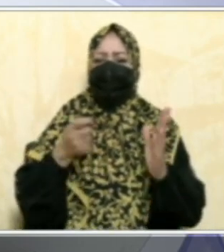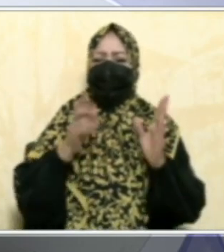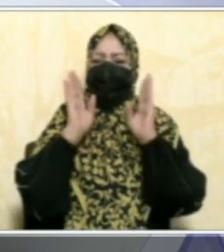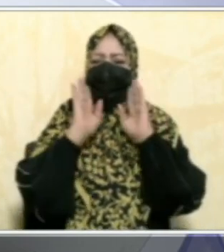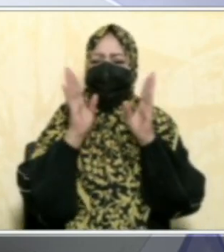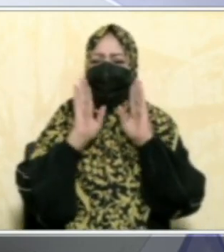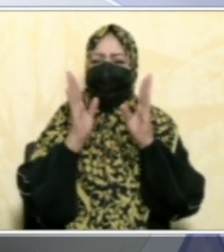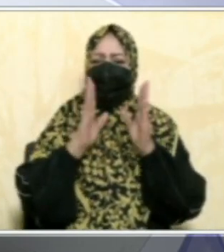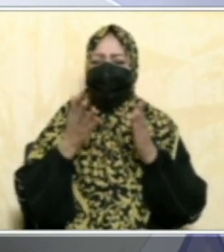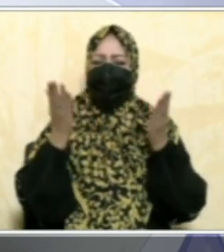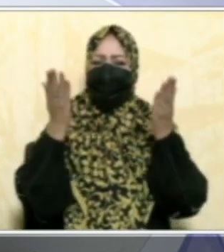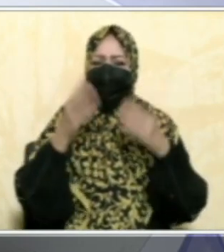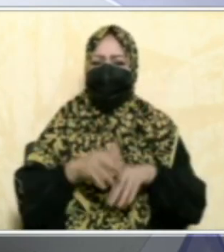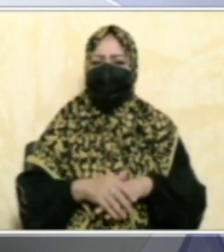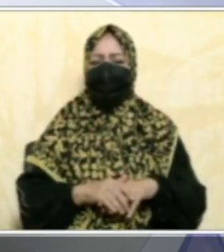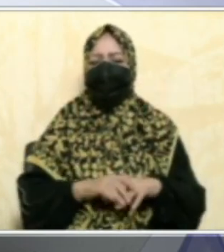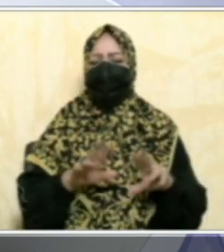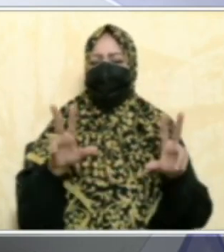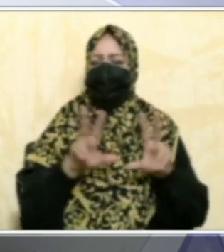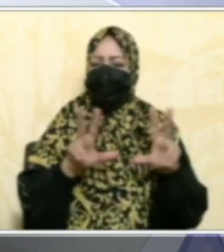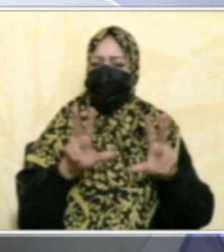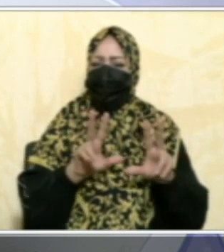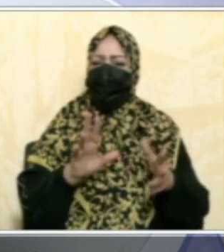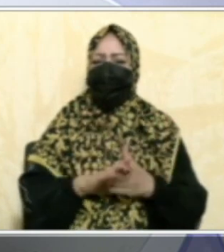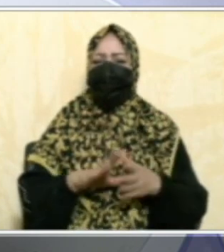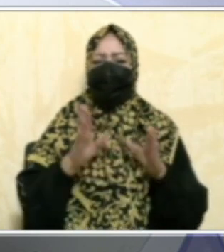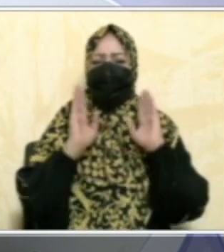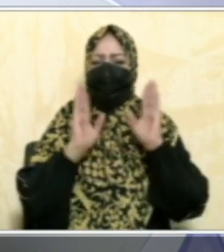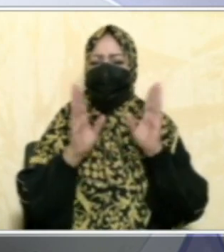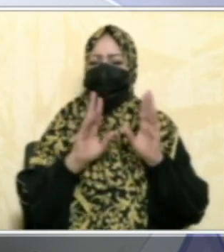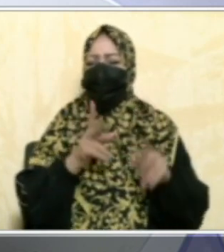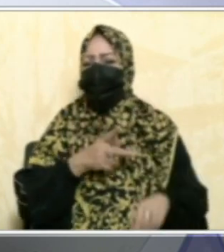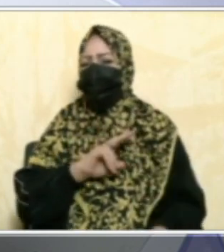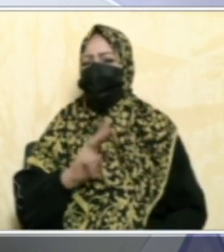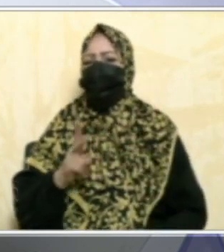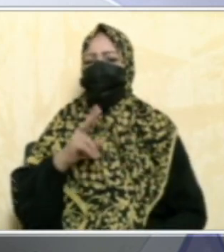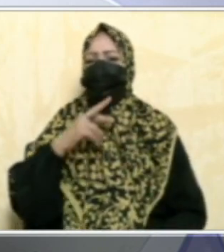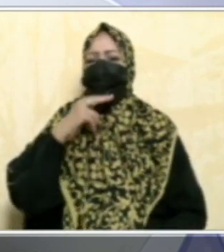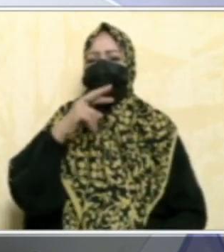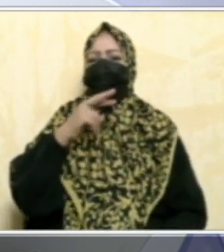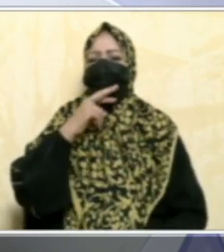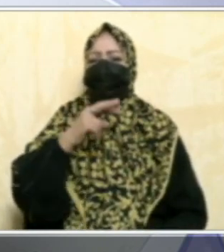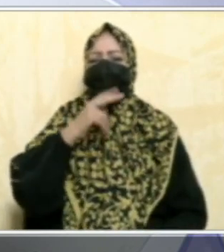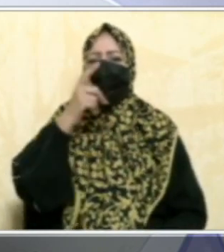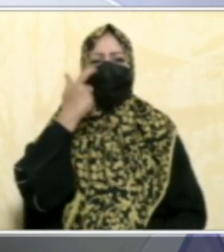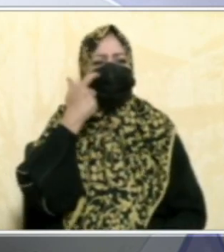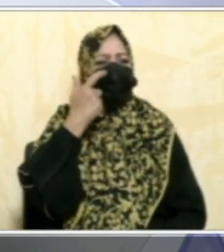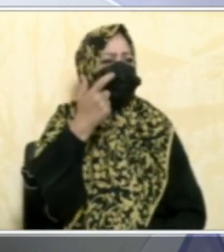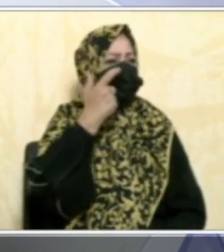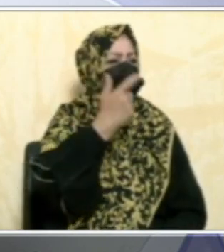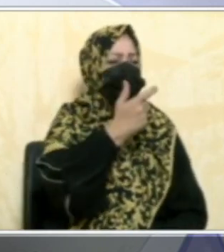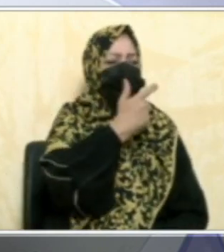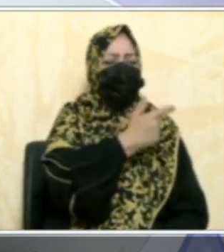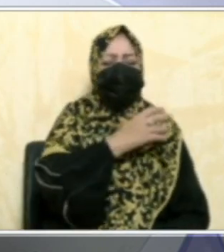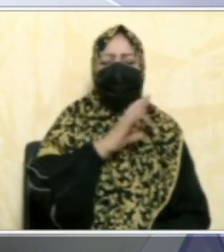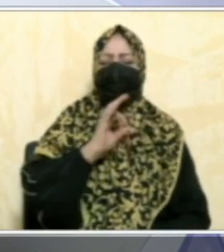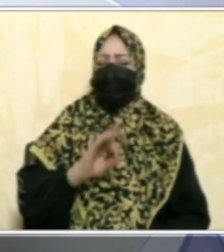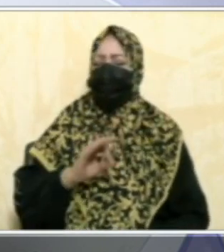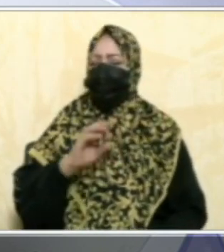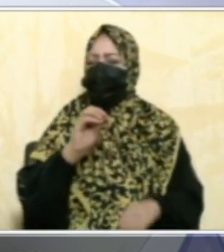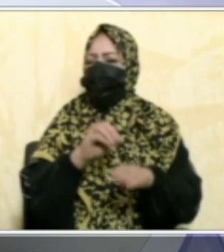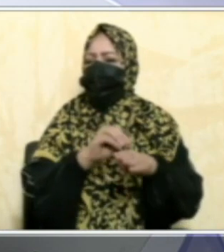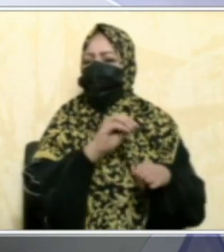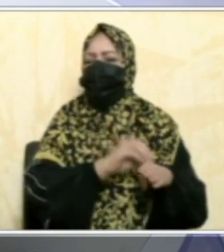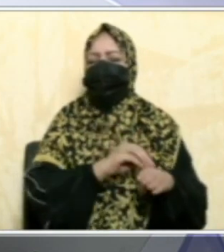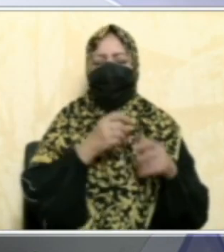صفحة تواصل أو كذا يجب عليه أن يبصر الناس بهذه القضايا، وأن يذكر المسلمين بواجبهم نحو هذه